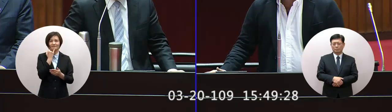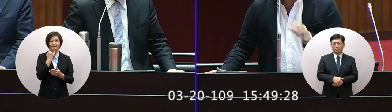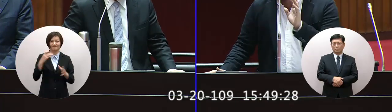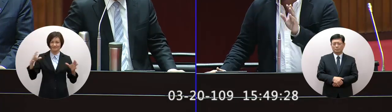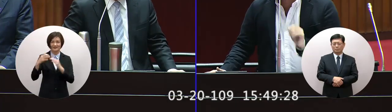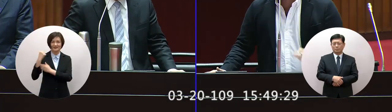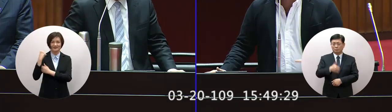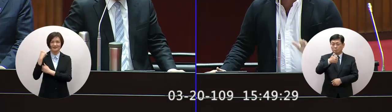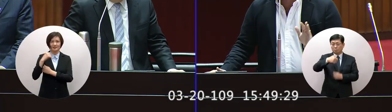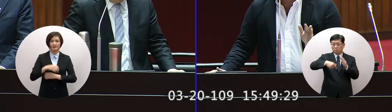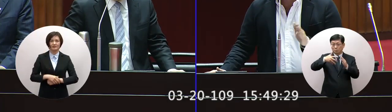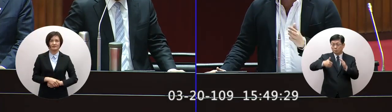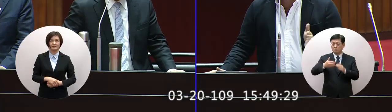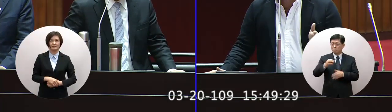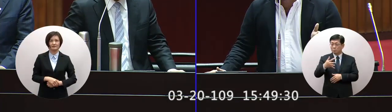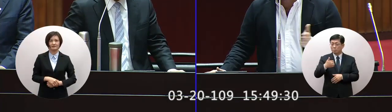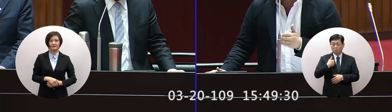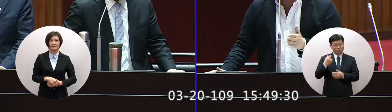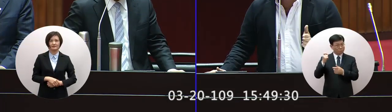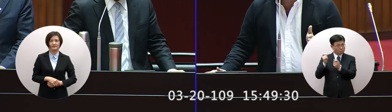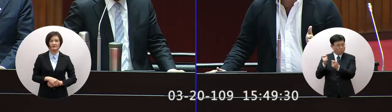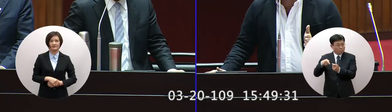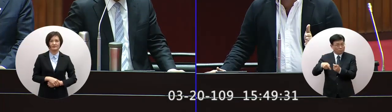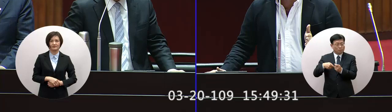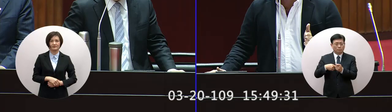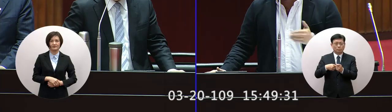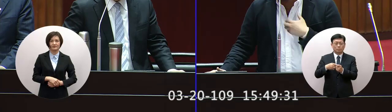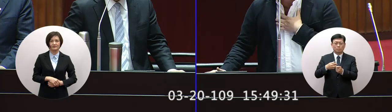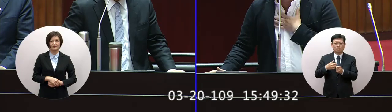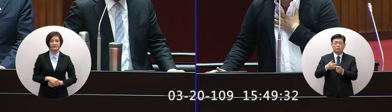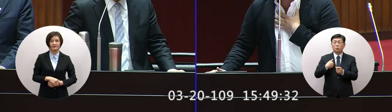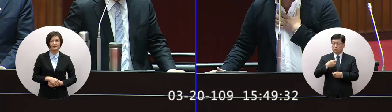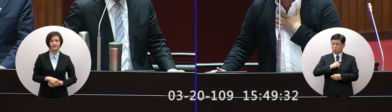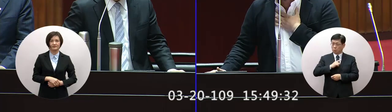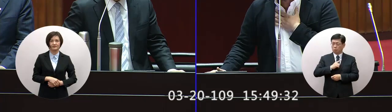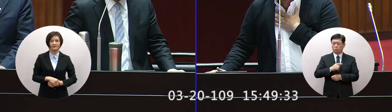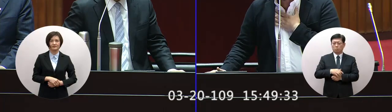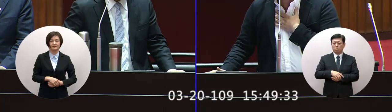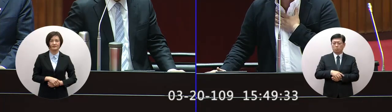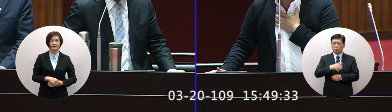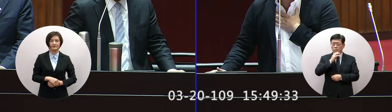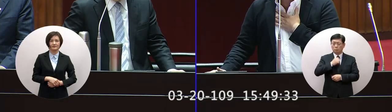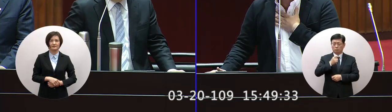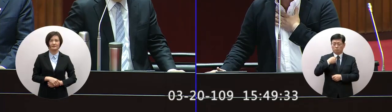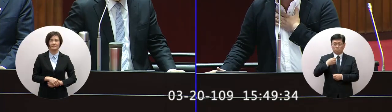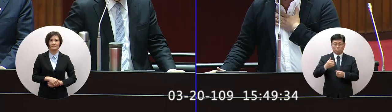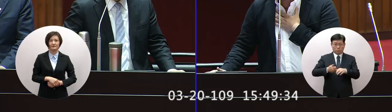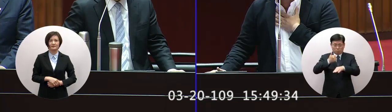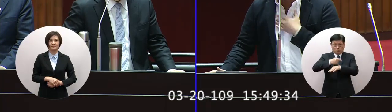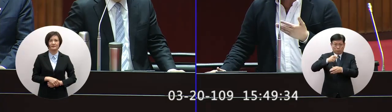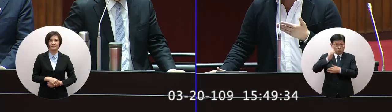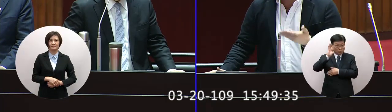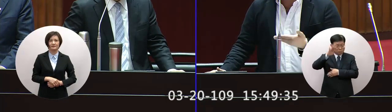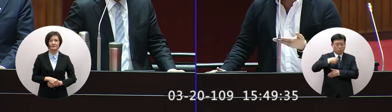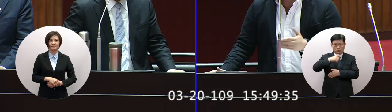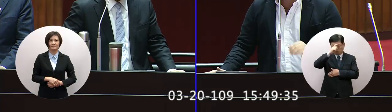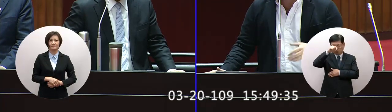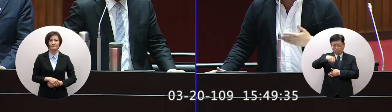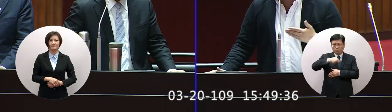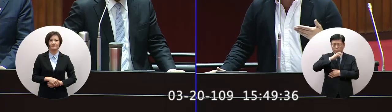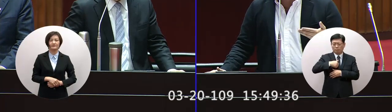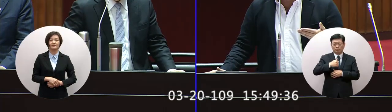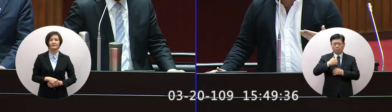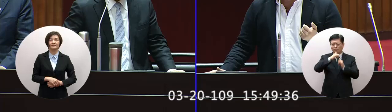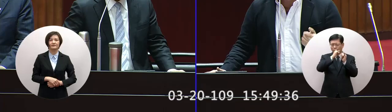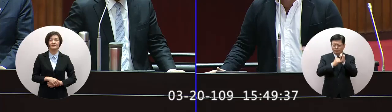看看。 谢院长哦，因为我觉得这段时间来，其实我自己在接下这份工作以后，我自己也很希望，因为这个世代